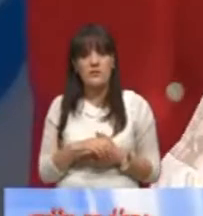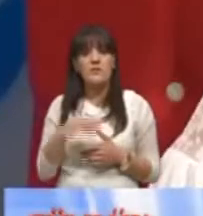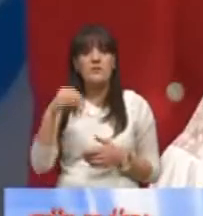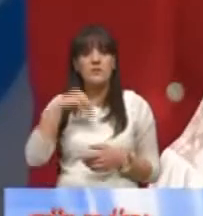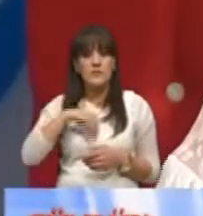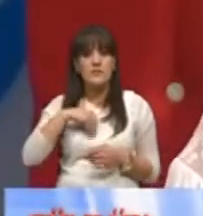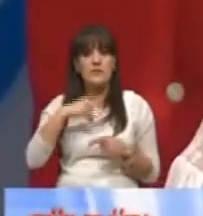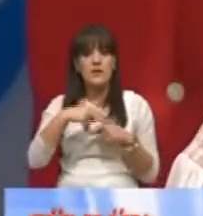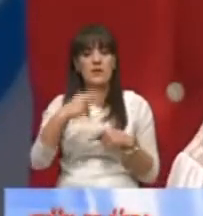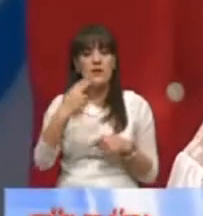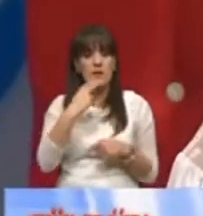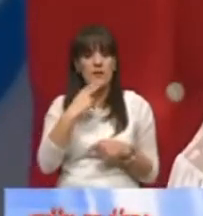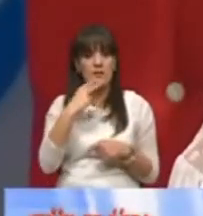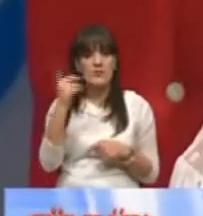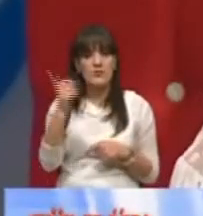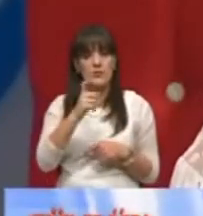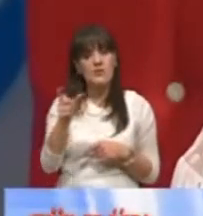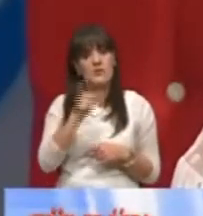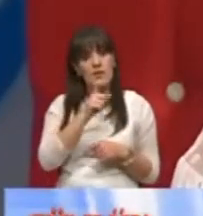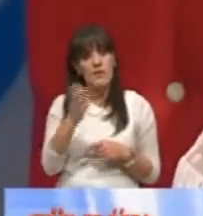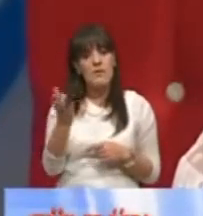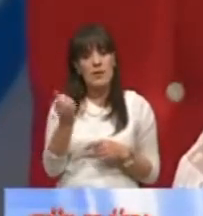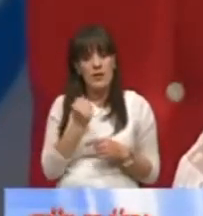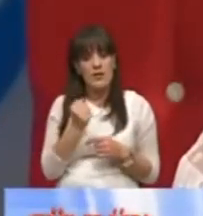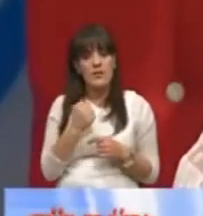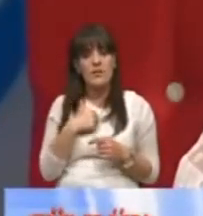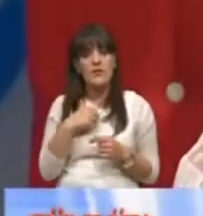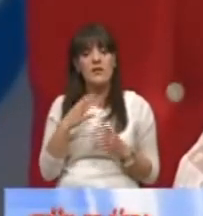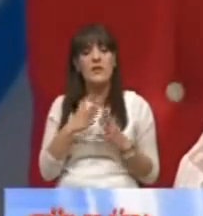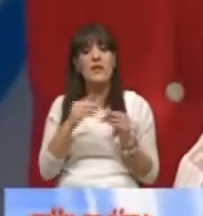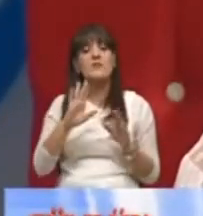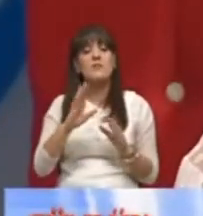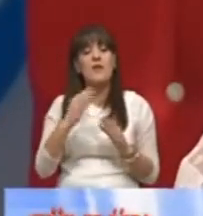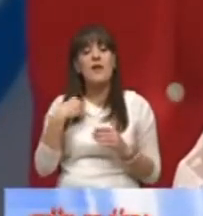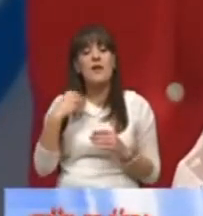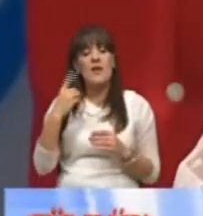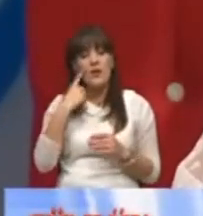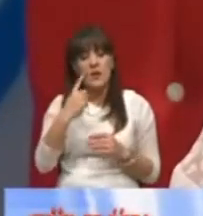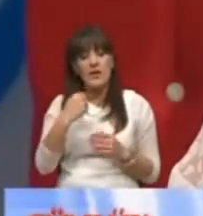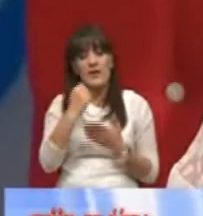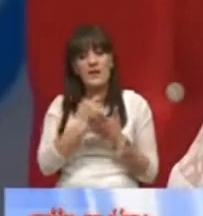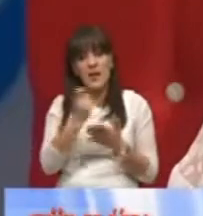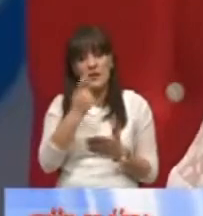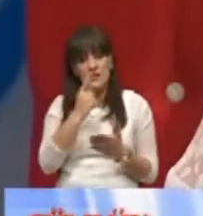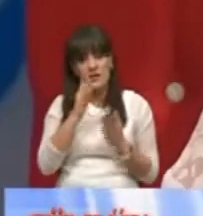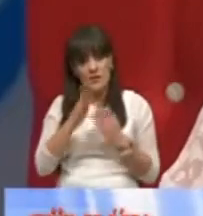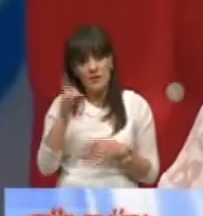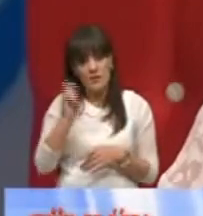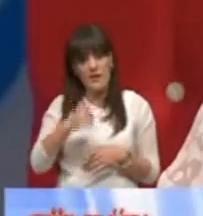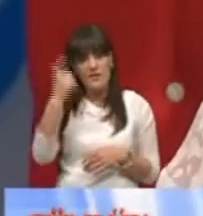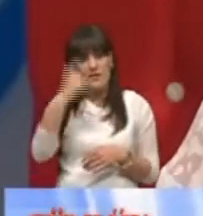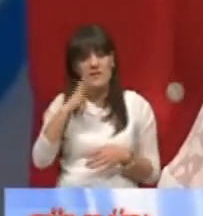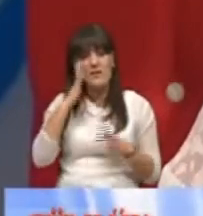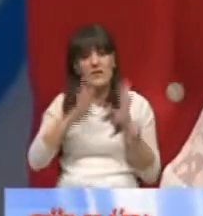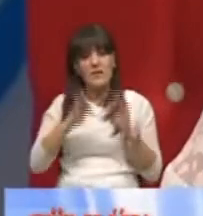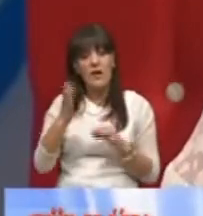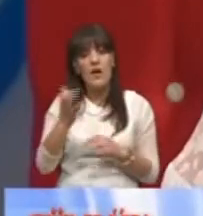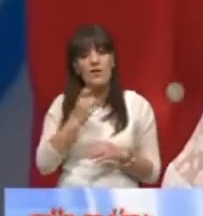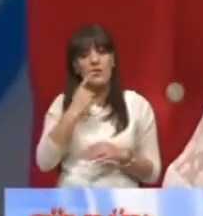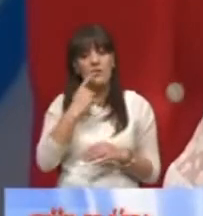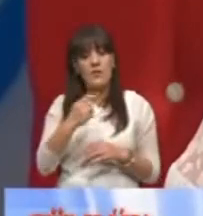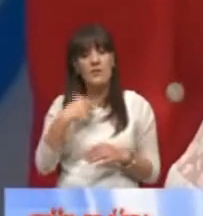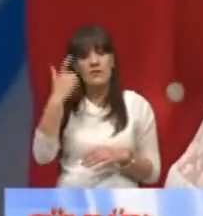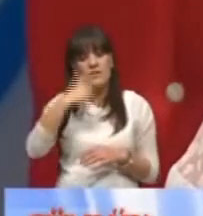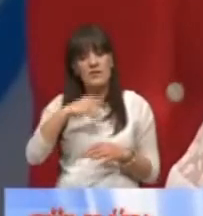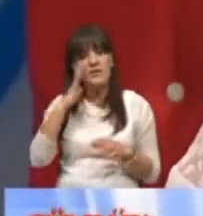Evet, sanıyorum Zahide Hanım sorusunun cevabını aldı. Geçmediğine, iyileşmediğine göre ilaca da devam ettiği halde fizik tedavi alıyorum dedi,